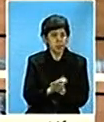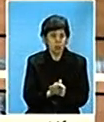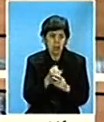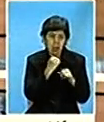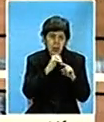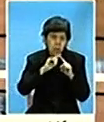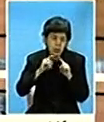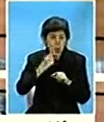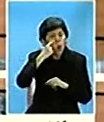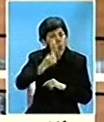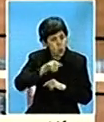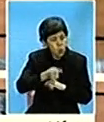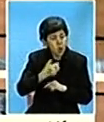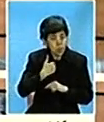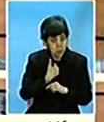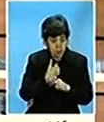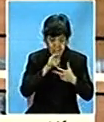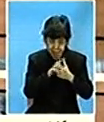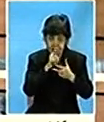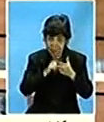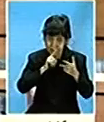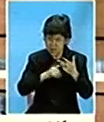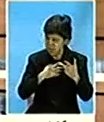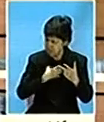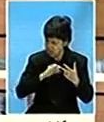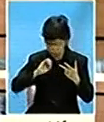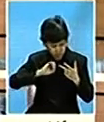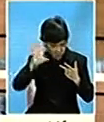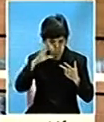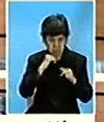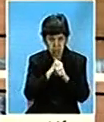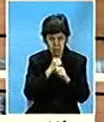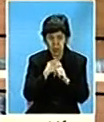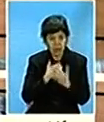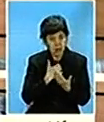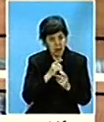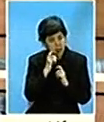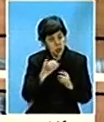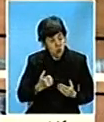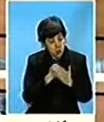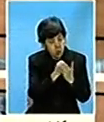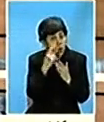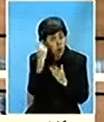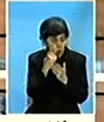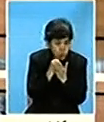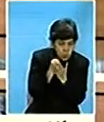ลักๆนั้นยังคงอยู่เช่น3เรื่องที่ผมอยากให้เห็นก็คือเรื่องความปลอดภัยการช่วยเหลือนักท่องเที่